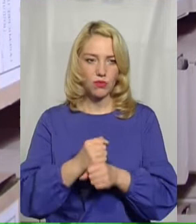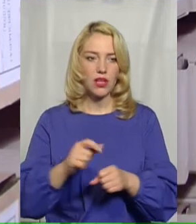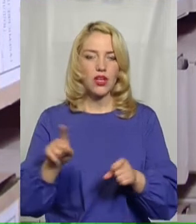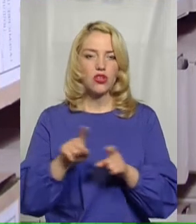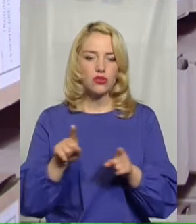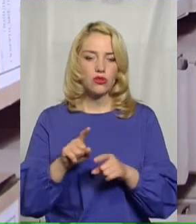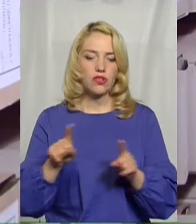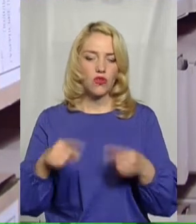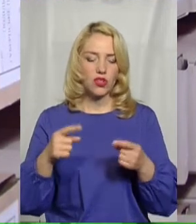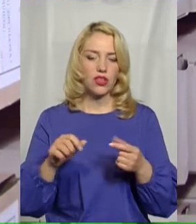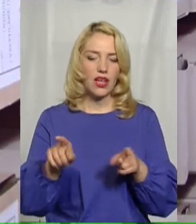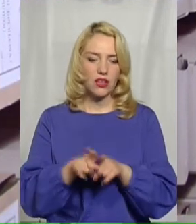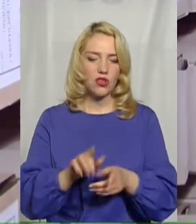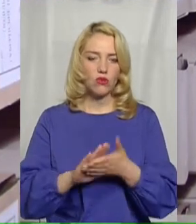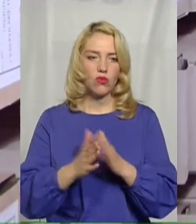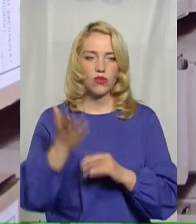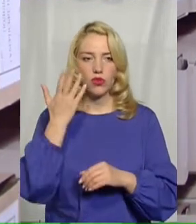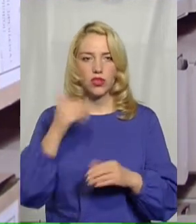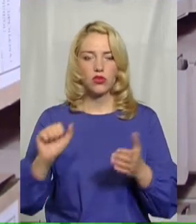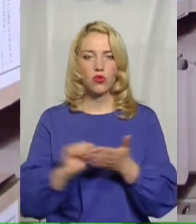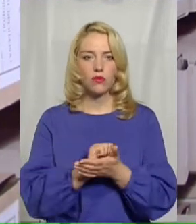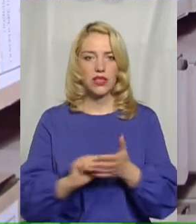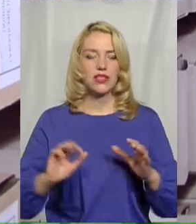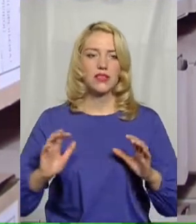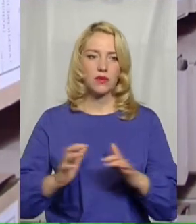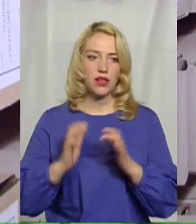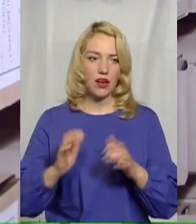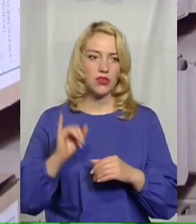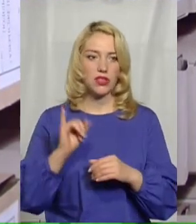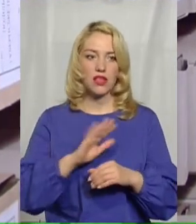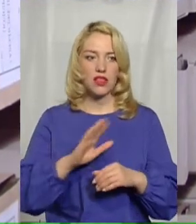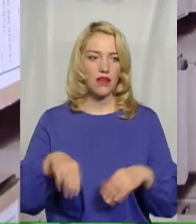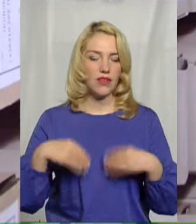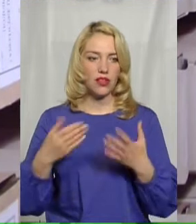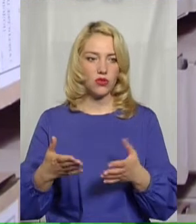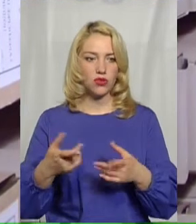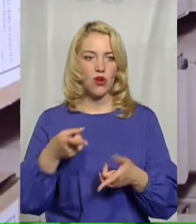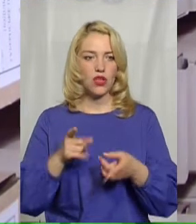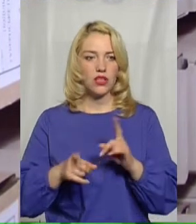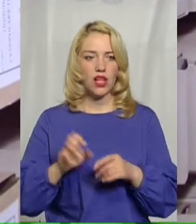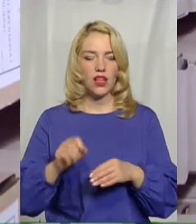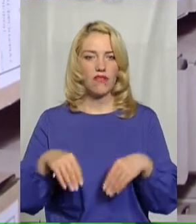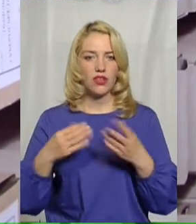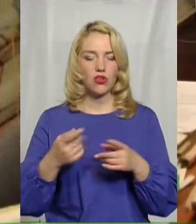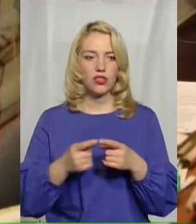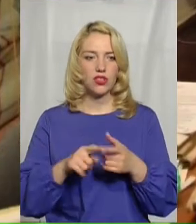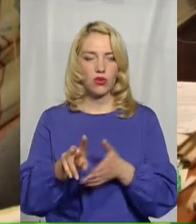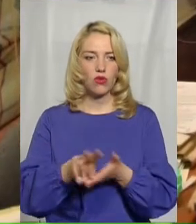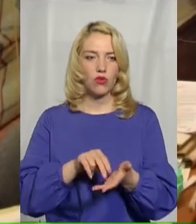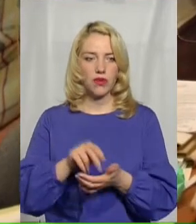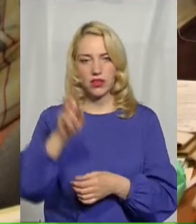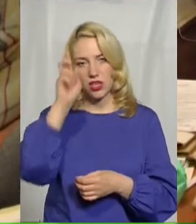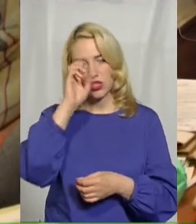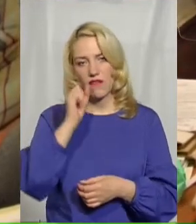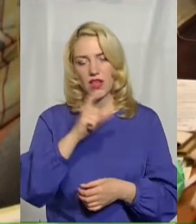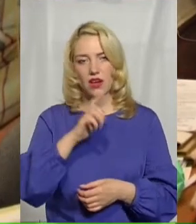створити такі умови, коли документи зберігаються і не видаються оригінали, а видаються їх копії. В Державному